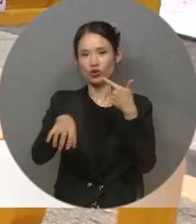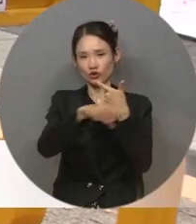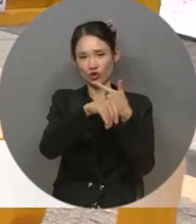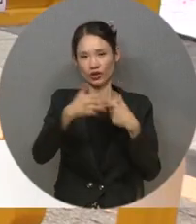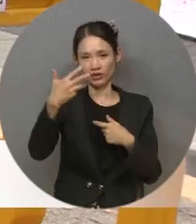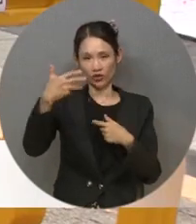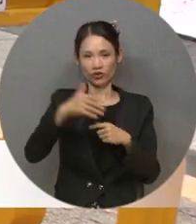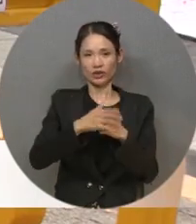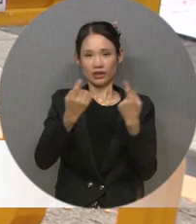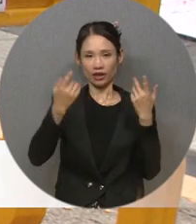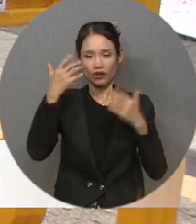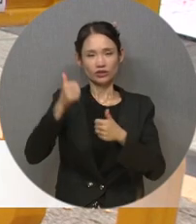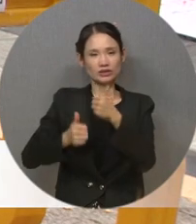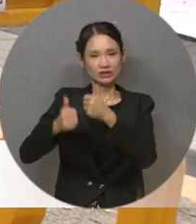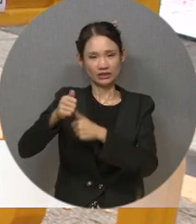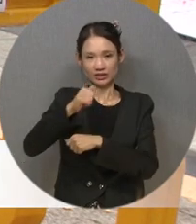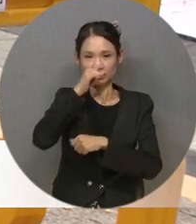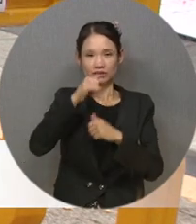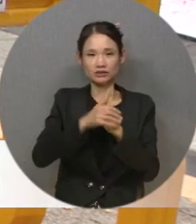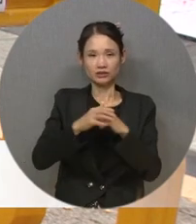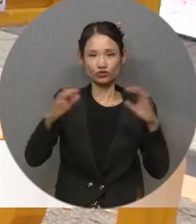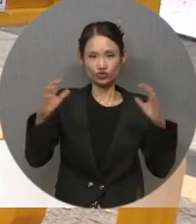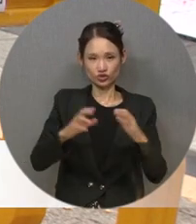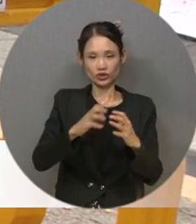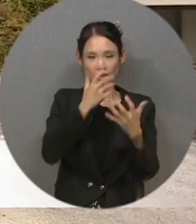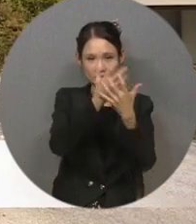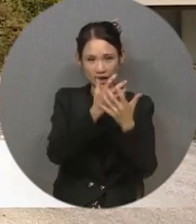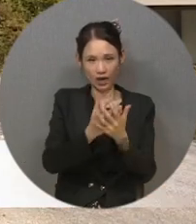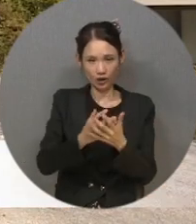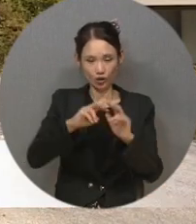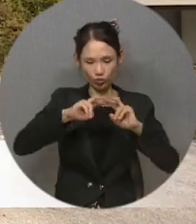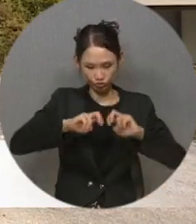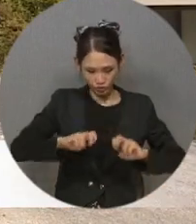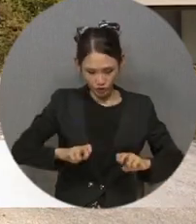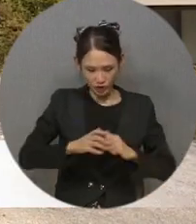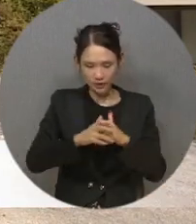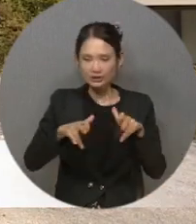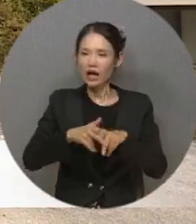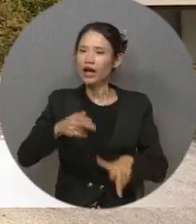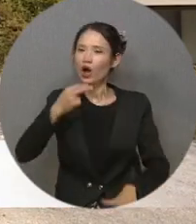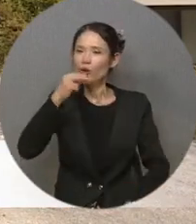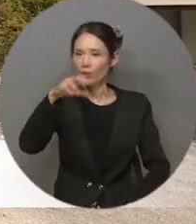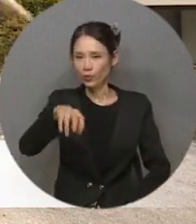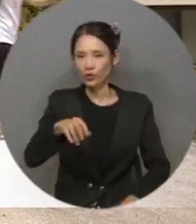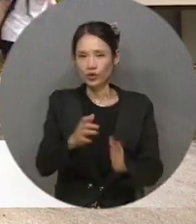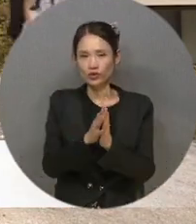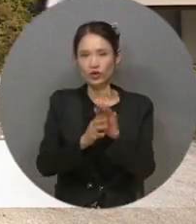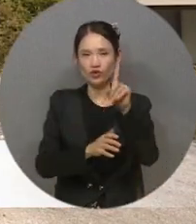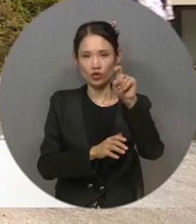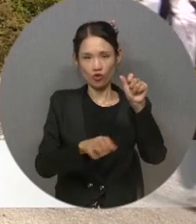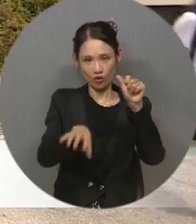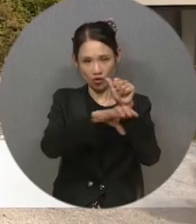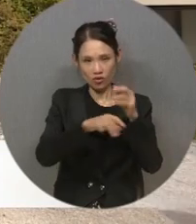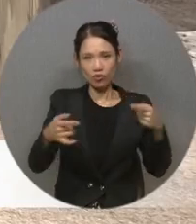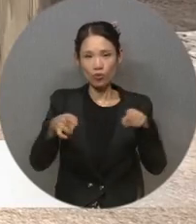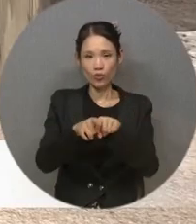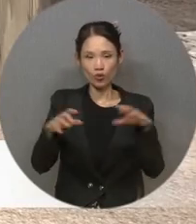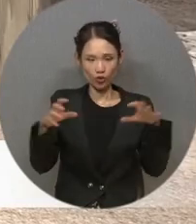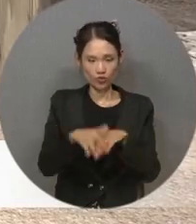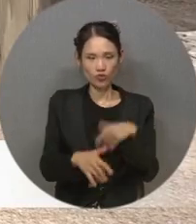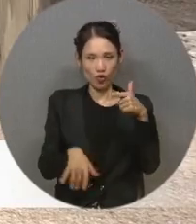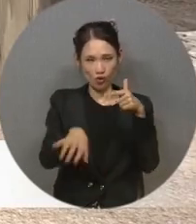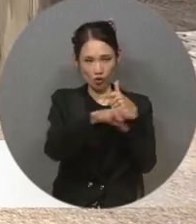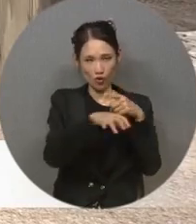8개 대학교에서 실시했고 수집된 자료를 분석해 배리어프리를 위한 11개 공통 요구안과 6개 구